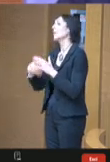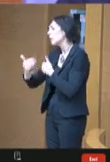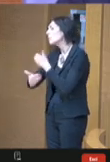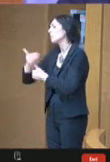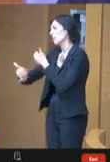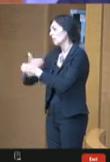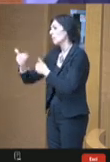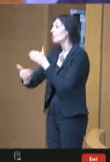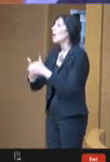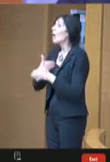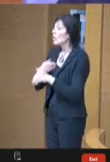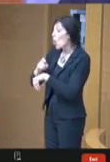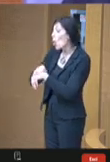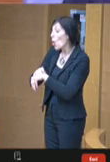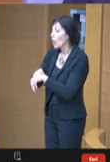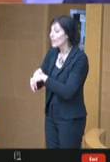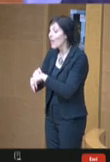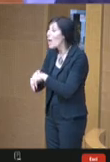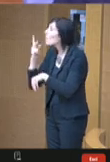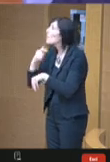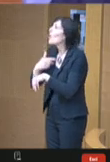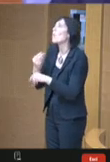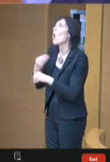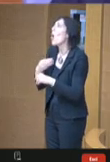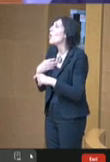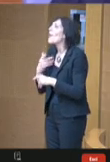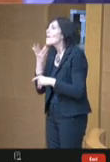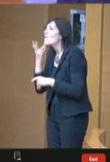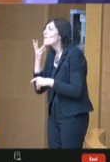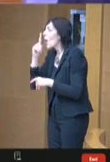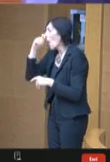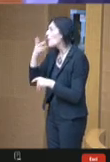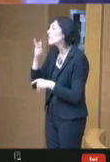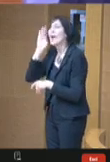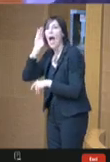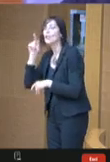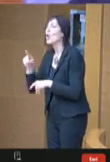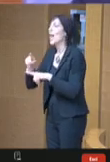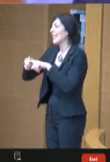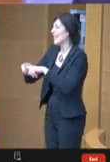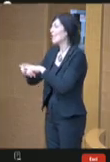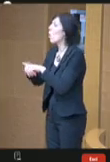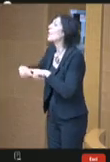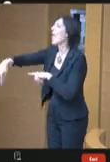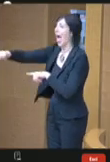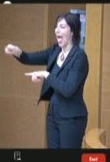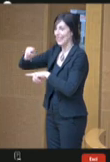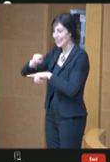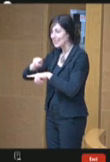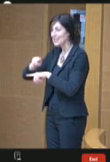io non vi rubo altro tempo, perché sono veramente molto ansiosa di ascoltare le testimonianze di tutti.